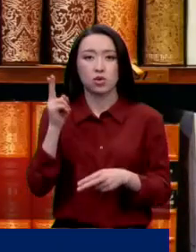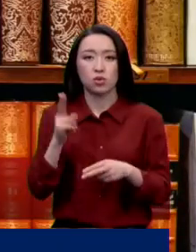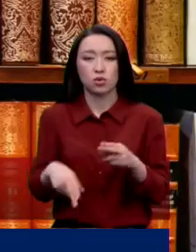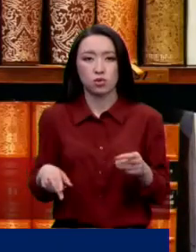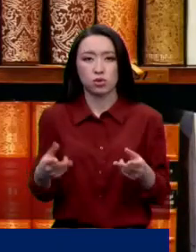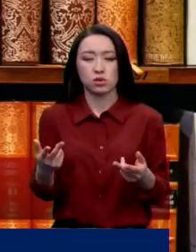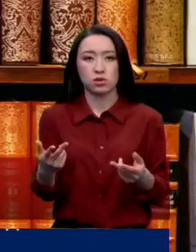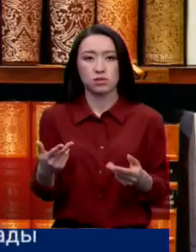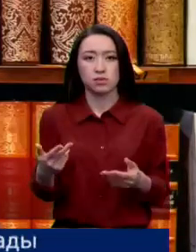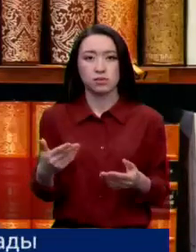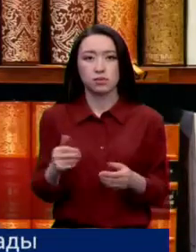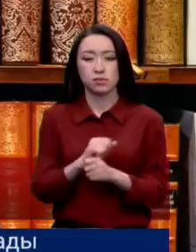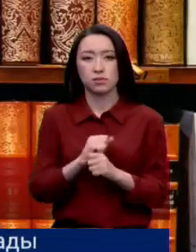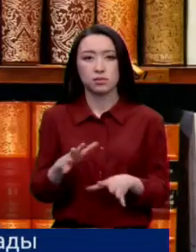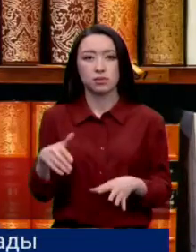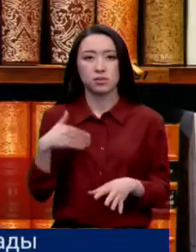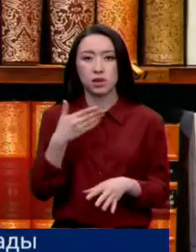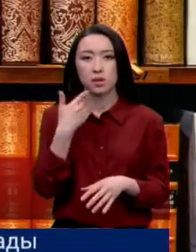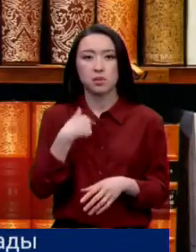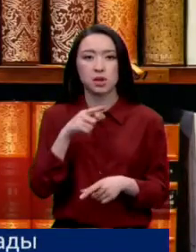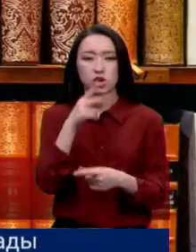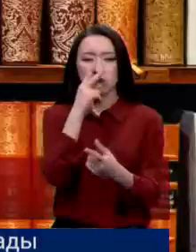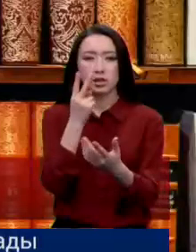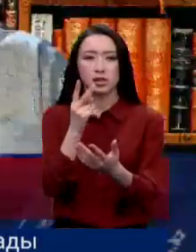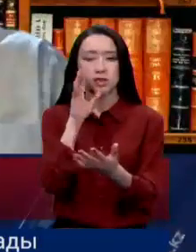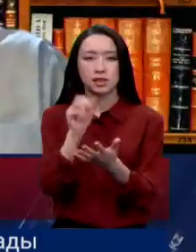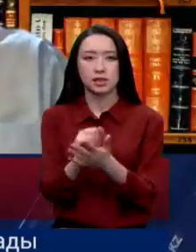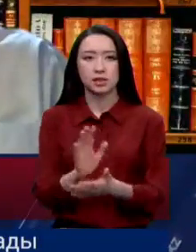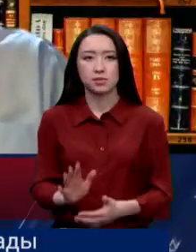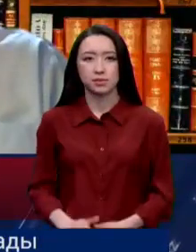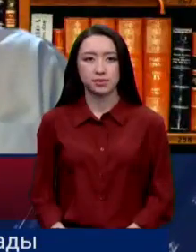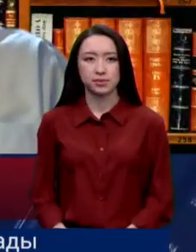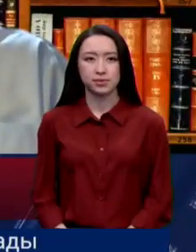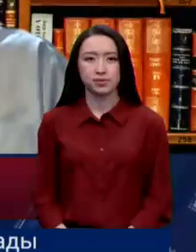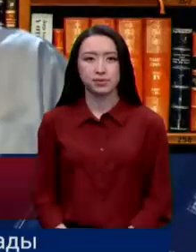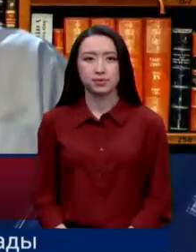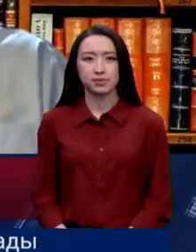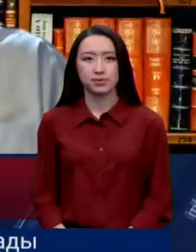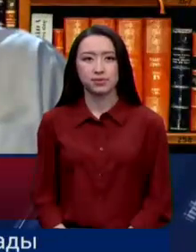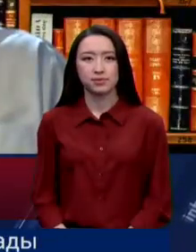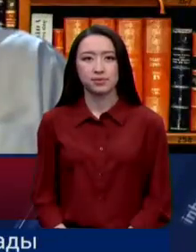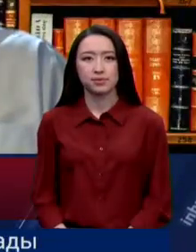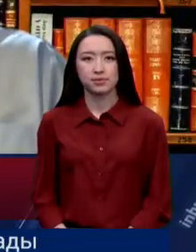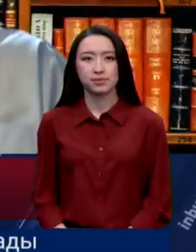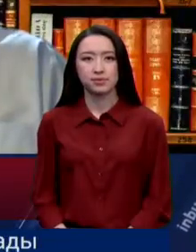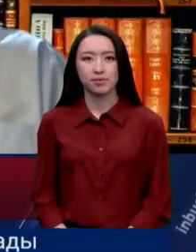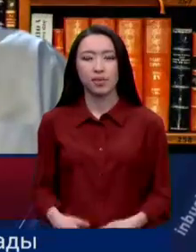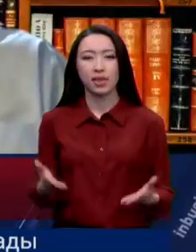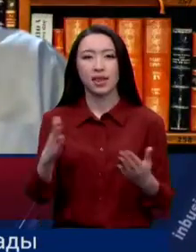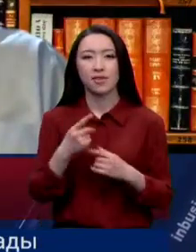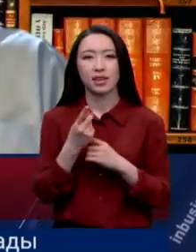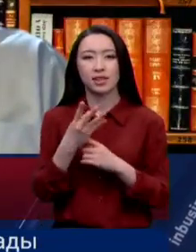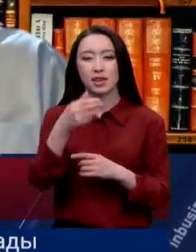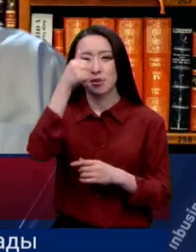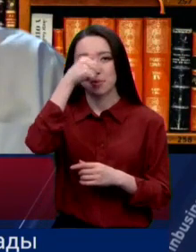пшиком каким-то, мы даже не заметим это. Как и говорил, давайте несколько месяцев пройдет,